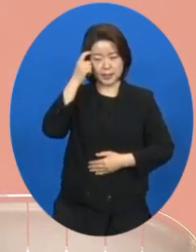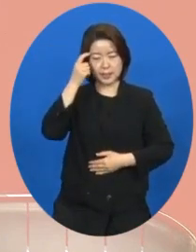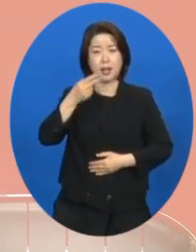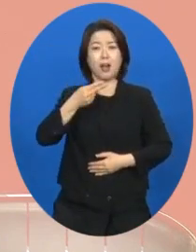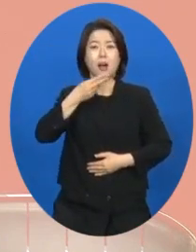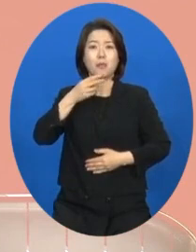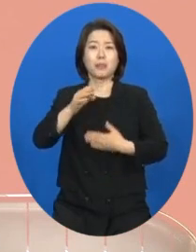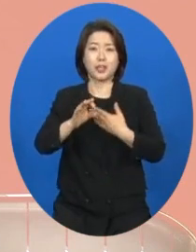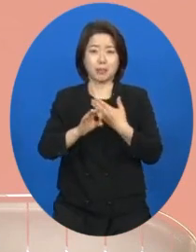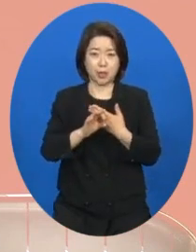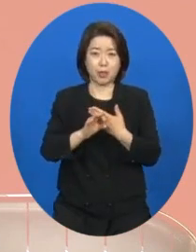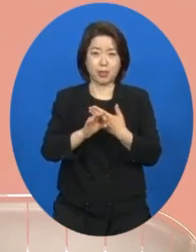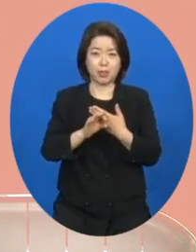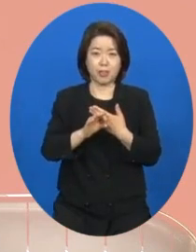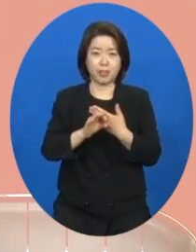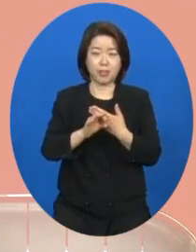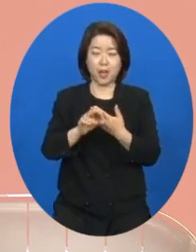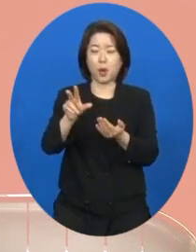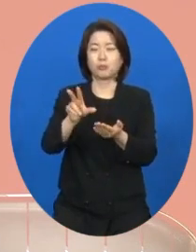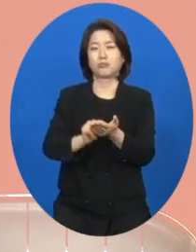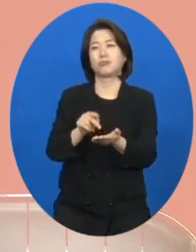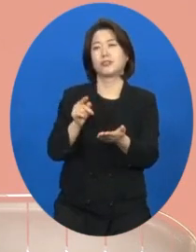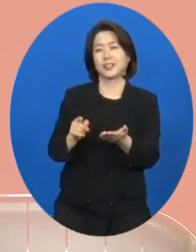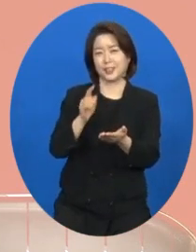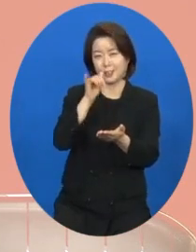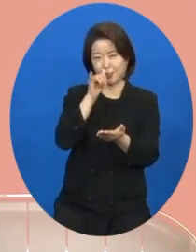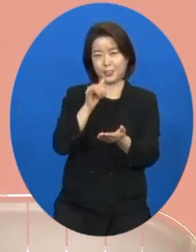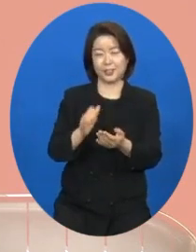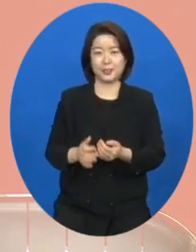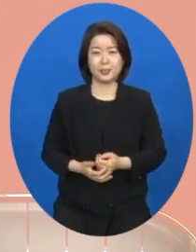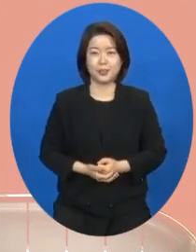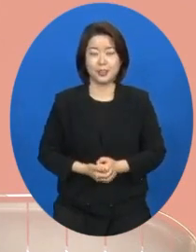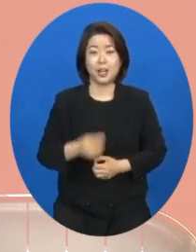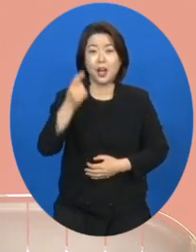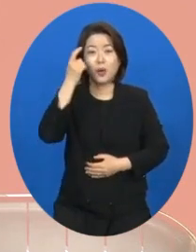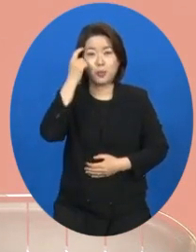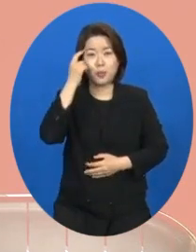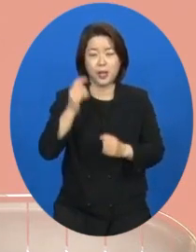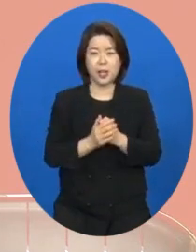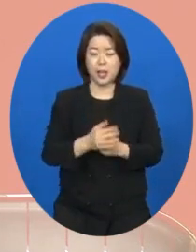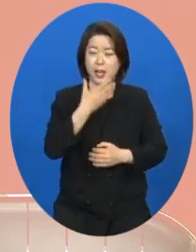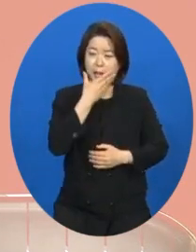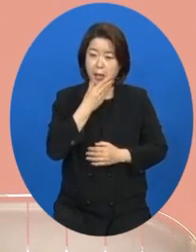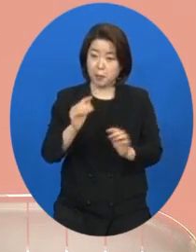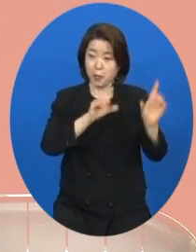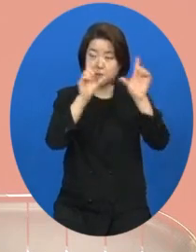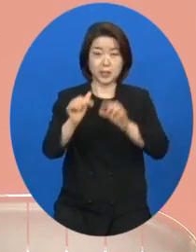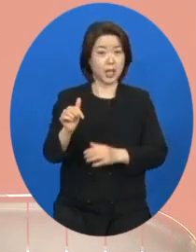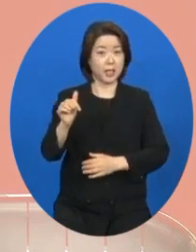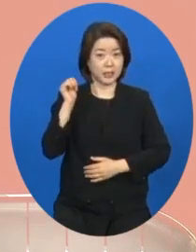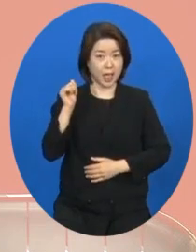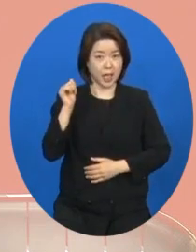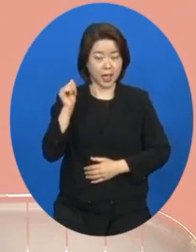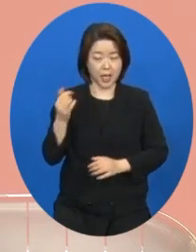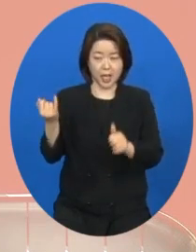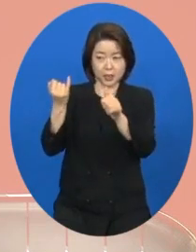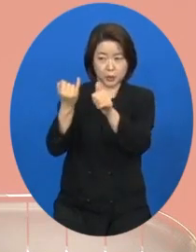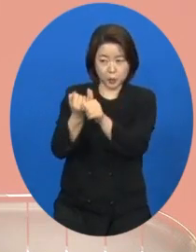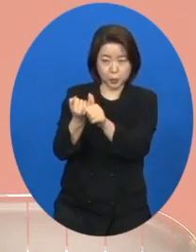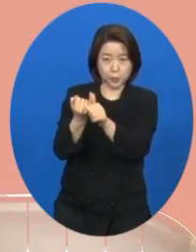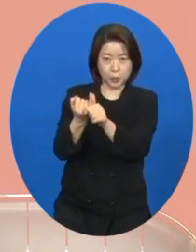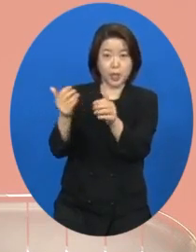않았다면 문제는 거기에 있는 겁니다. 왜 행복하게 살자고 그렇게